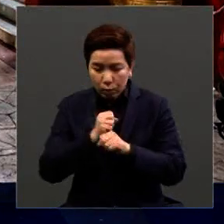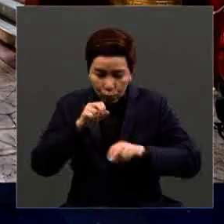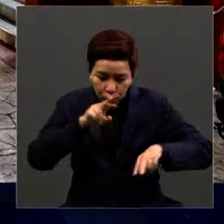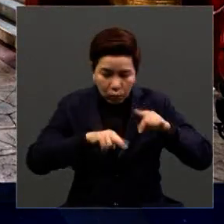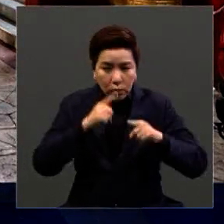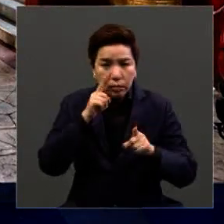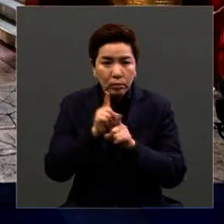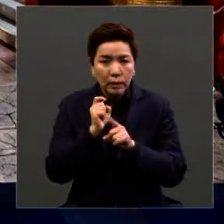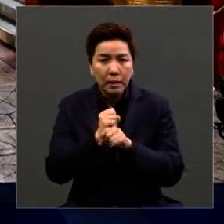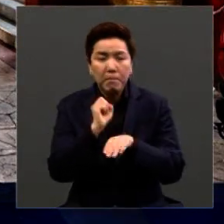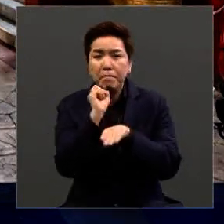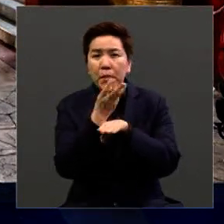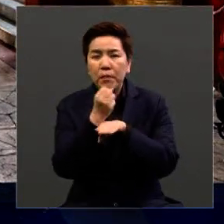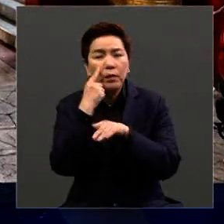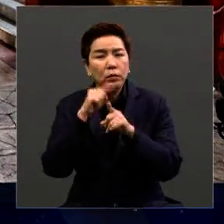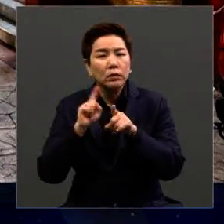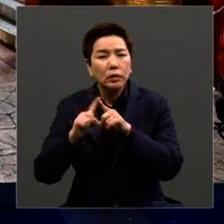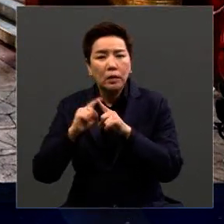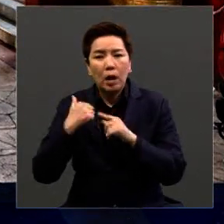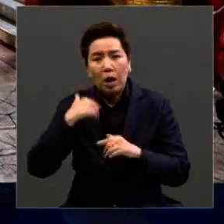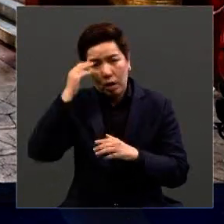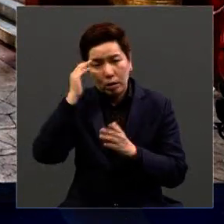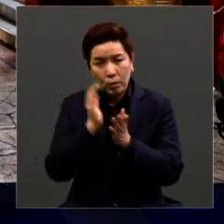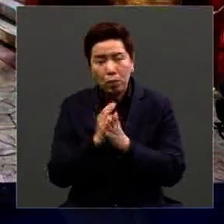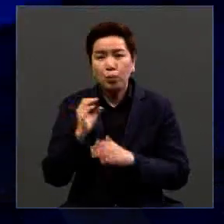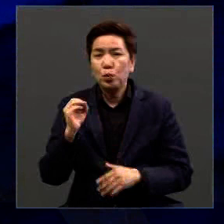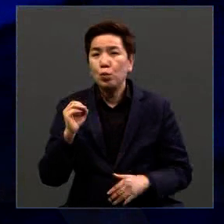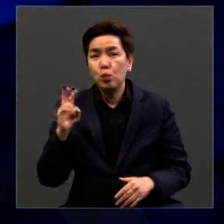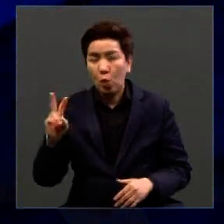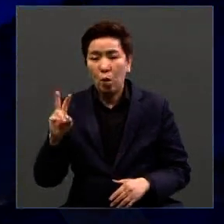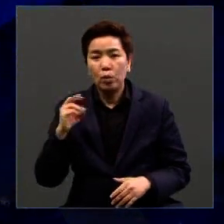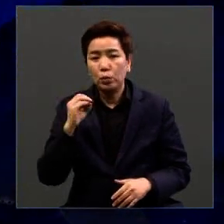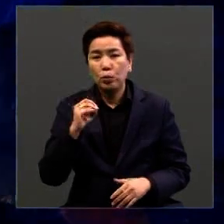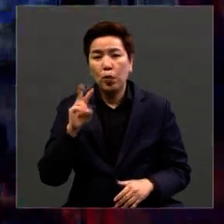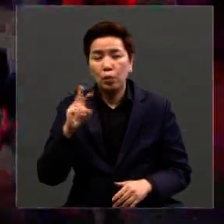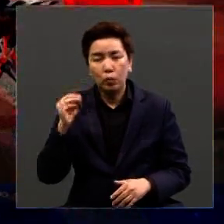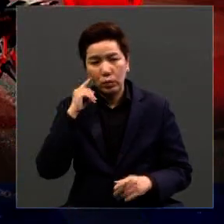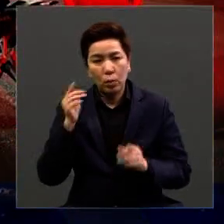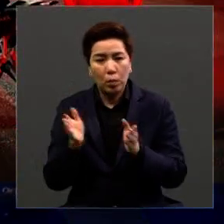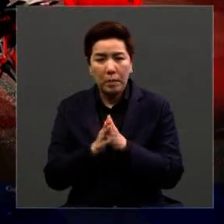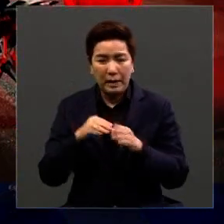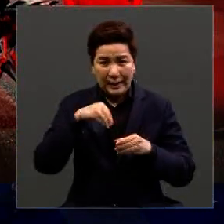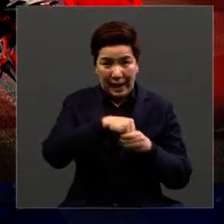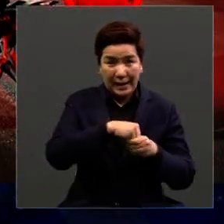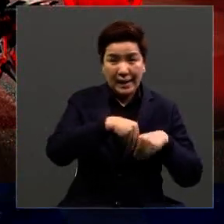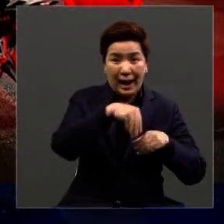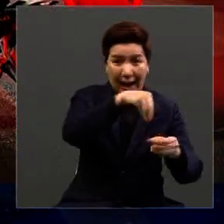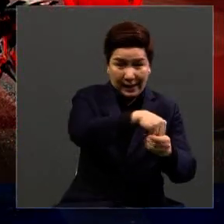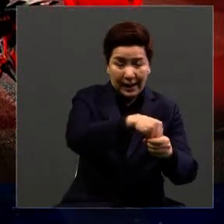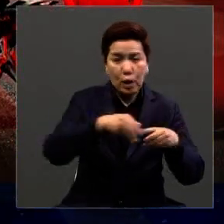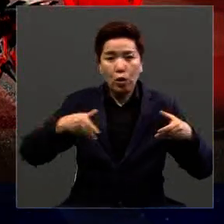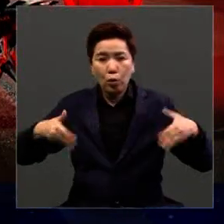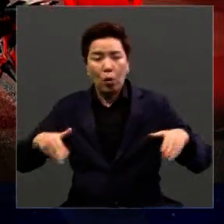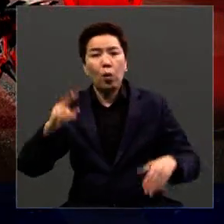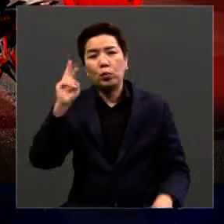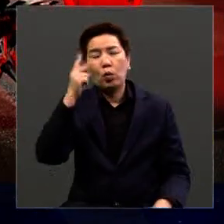ไปเปิดสัญญาณไฟร่วมกับร้อยเวน20นะทั้งชานชาลาด้านในนะครับแล้วก็ด้านนอกนะเพราะว่